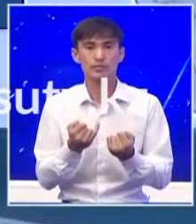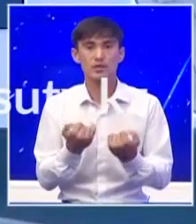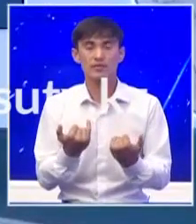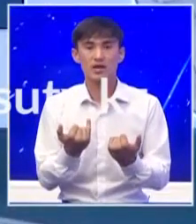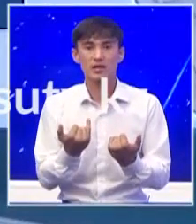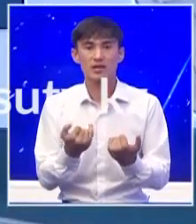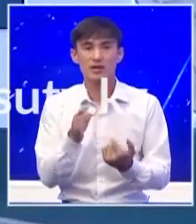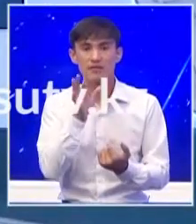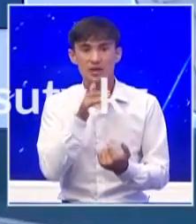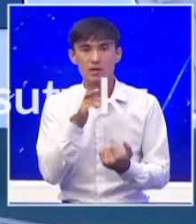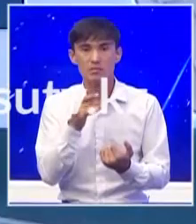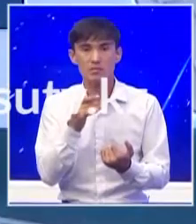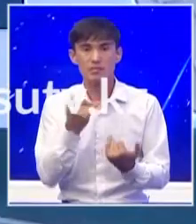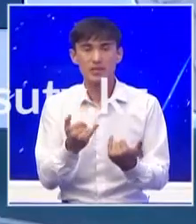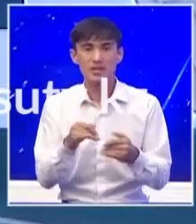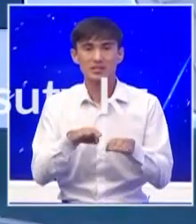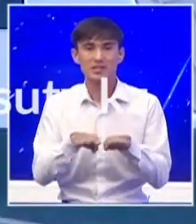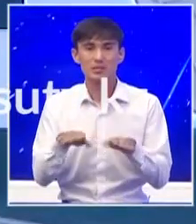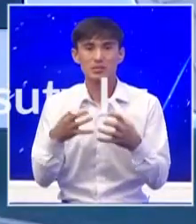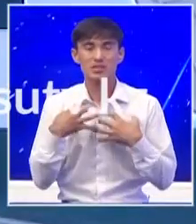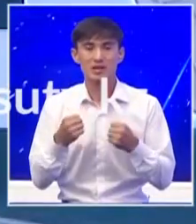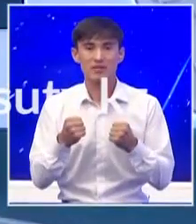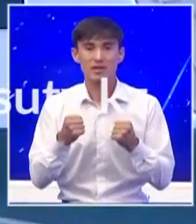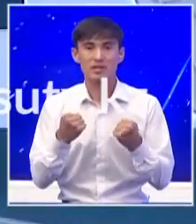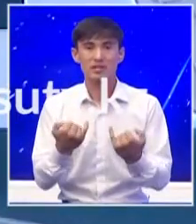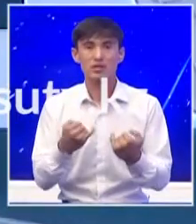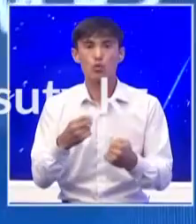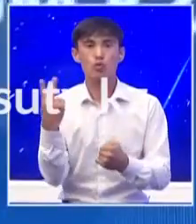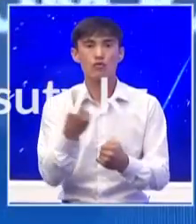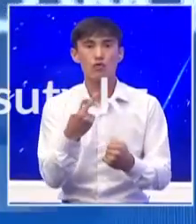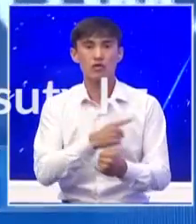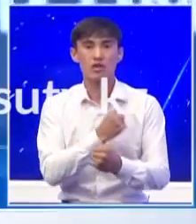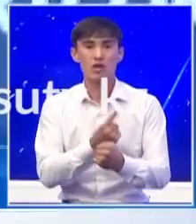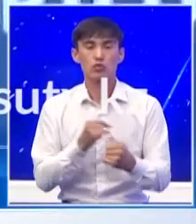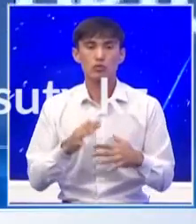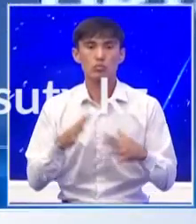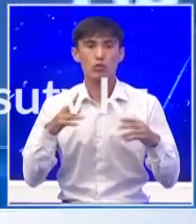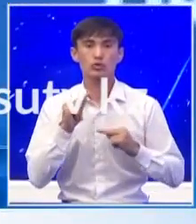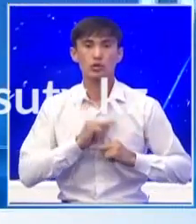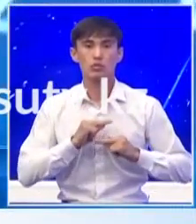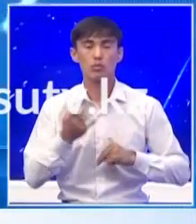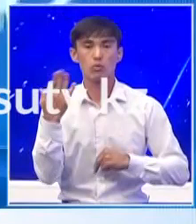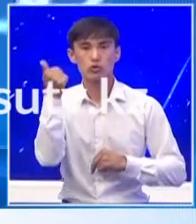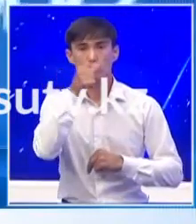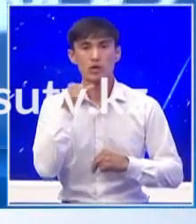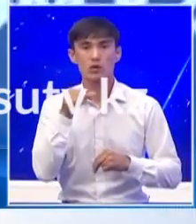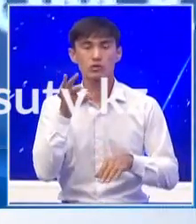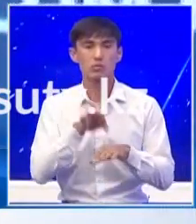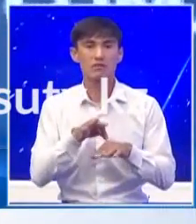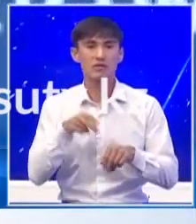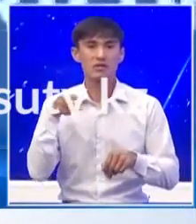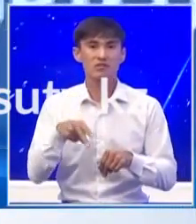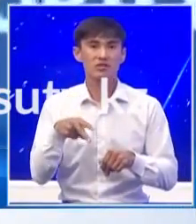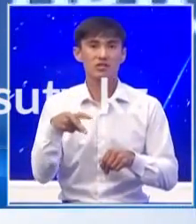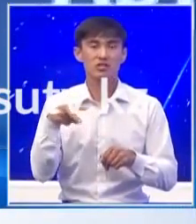система здравоохранения в сравнении с прошлым годом работает с удвоенной нагрузкой. Если в прошлом году заболеваемость составляла до 2000 человек в